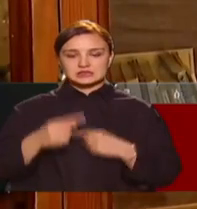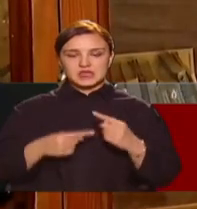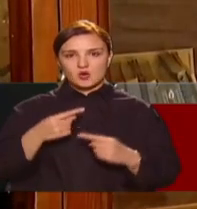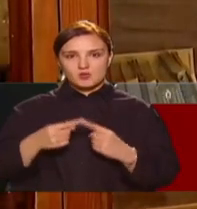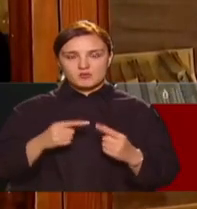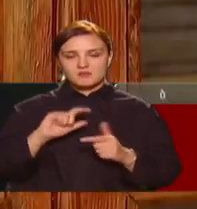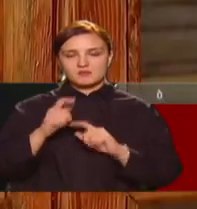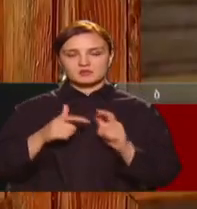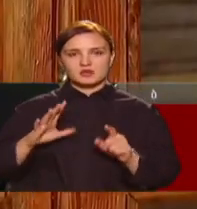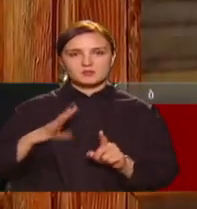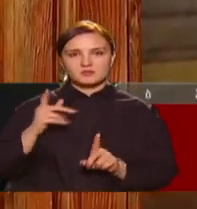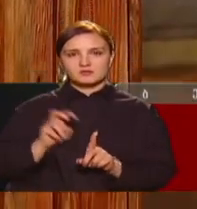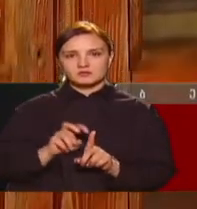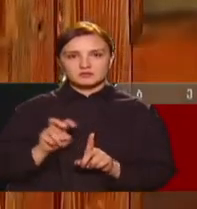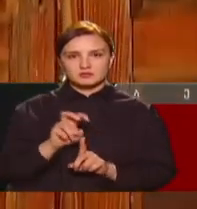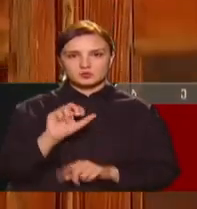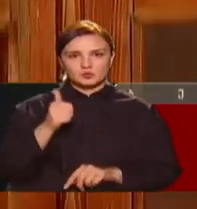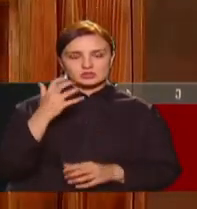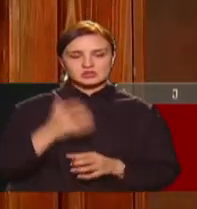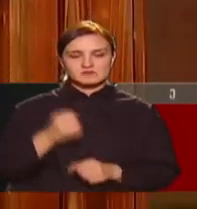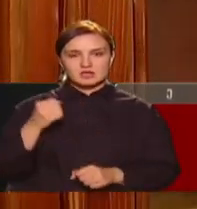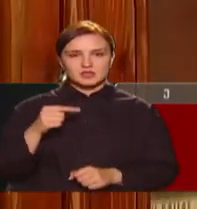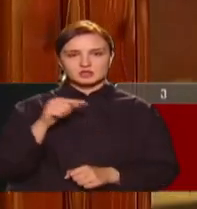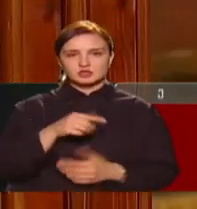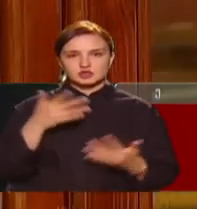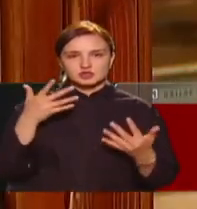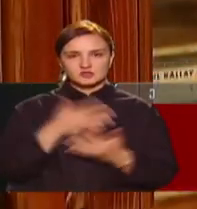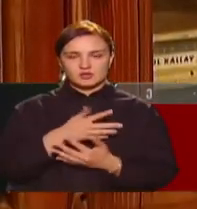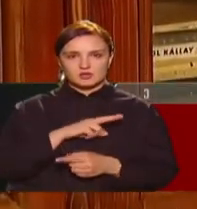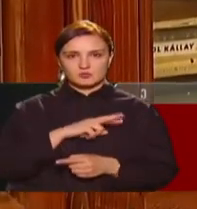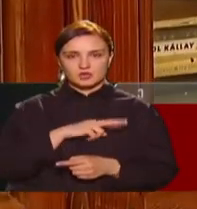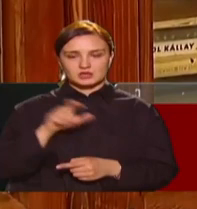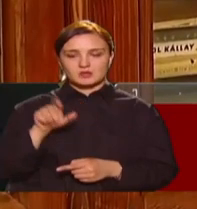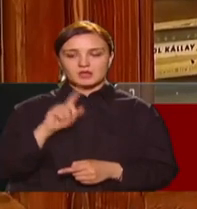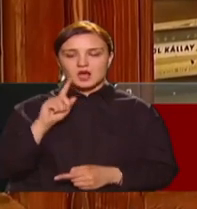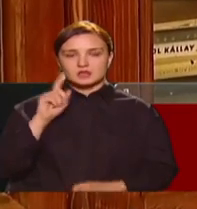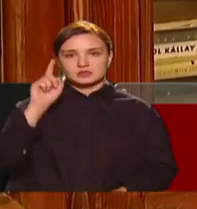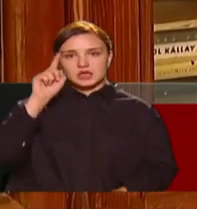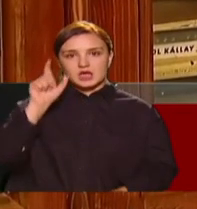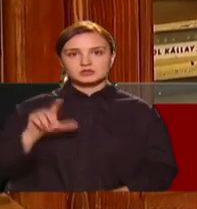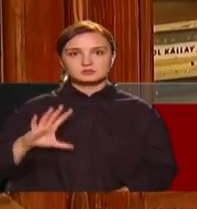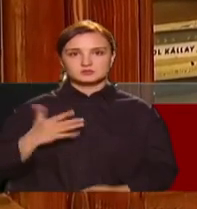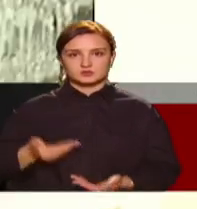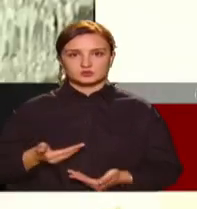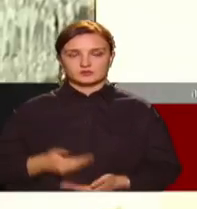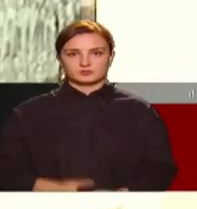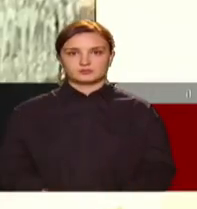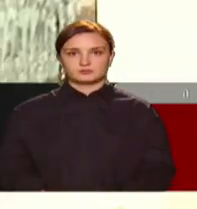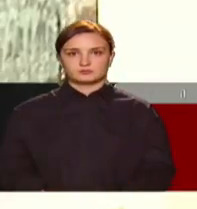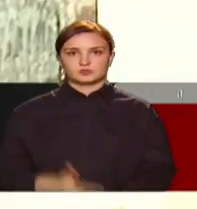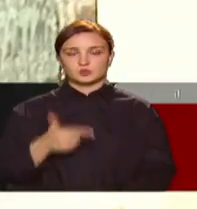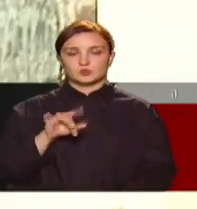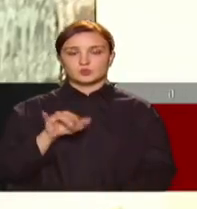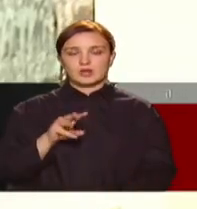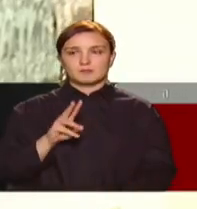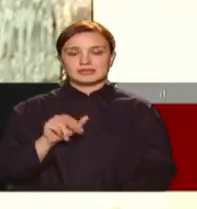ეცნობა მთაზე ალპინიზმზე და სვანეთზე უზომოდ შეყვარებული ახალგაზრდა კაცის თვალით დანახულ ცხოვრებას. გურამ